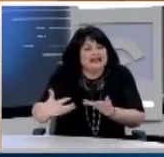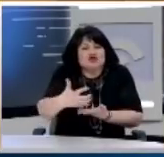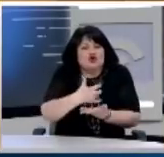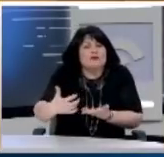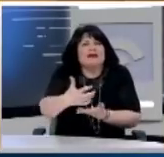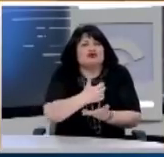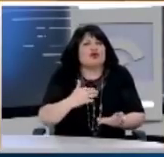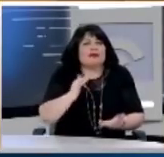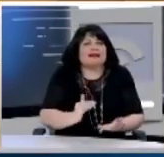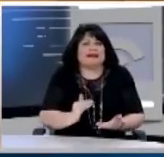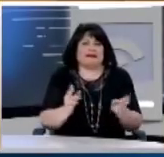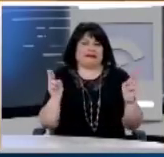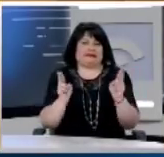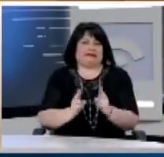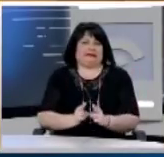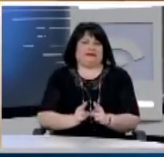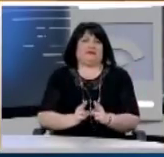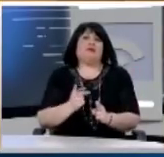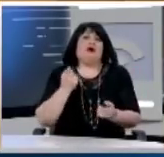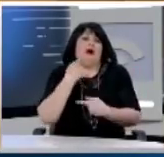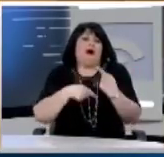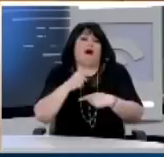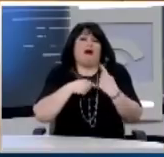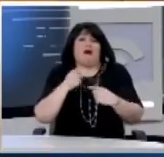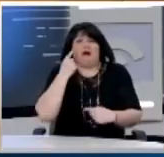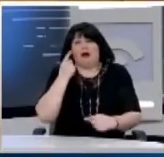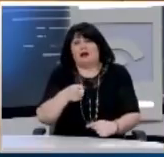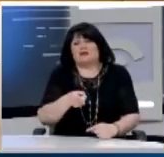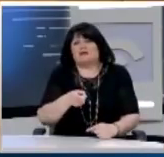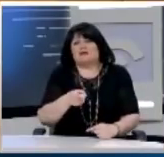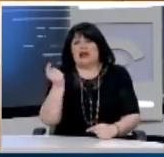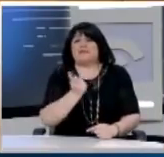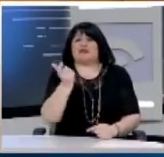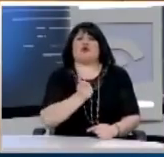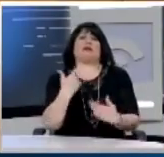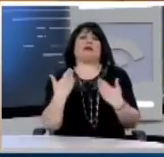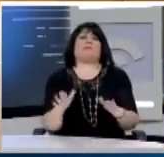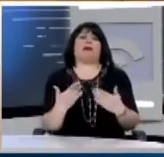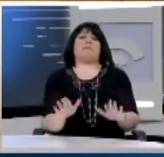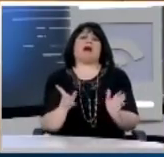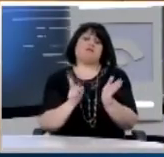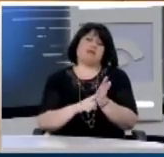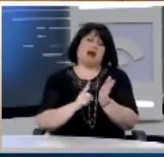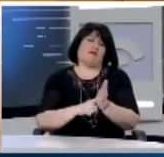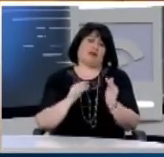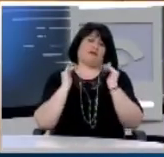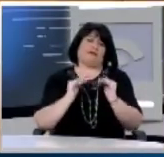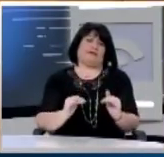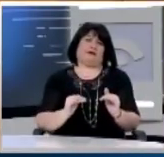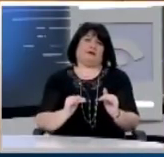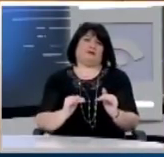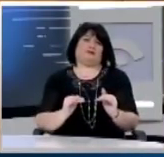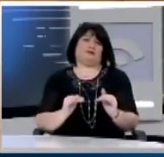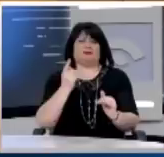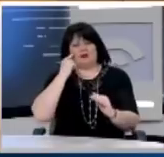πολύ λίγο με τη δικαιολογία ότι είναι αποδέκτες επιδομάτων και πρέπει να συνεχίζονται, να συνεχίσουν